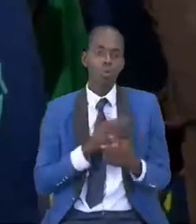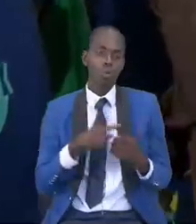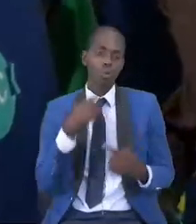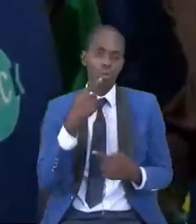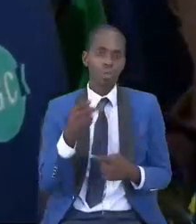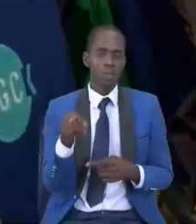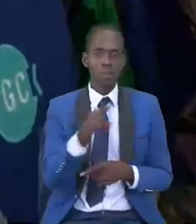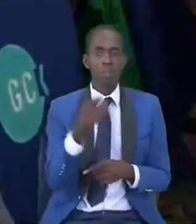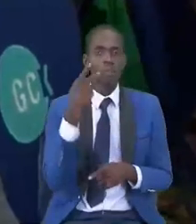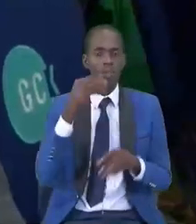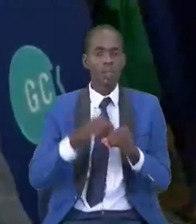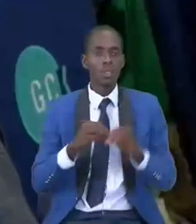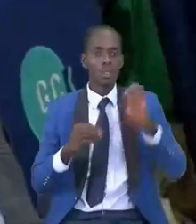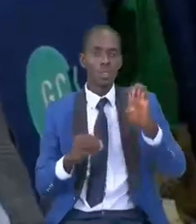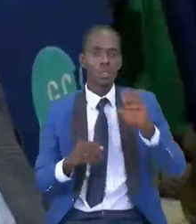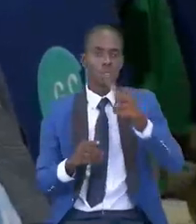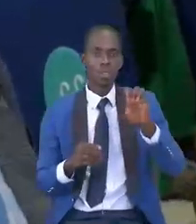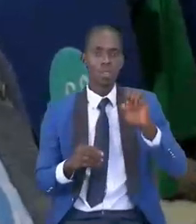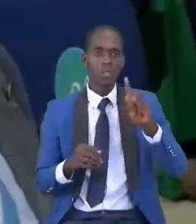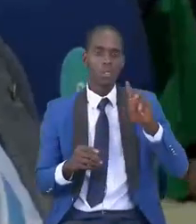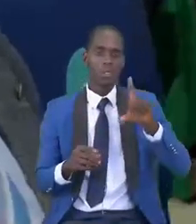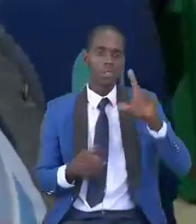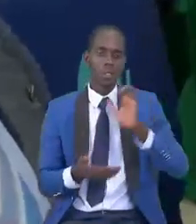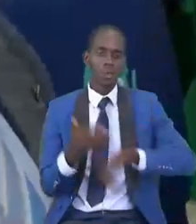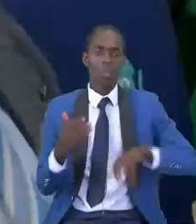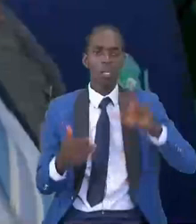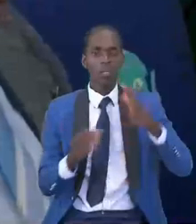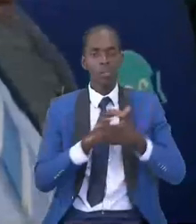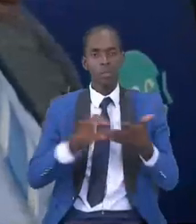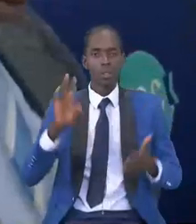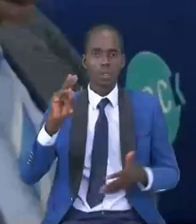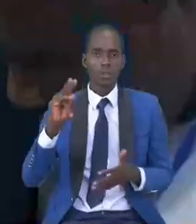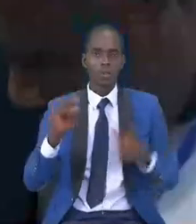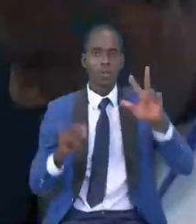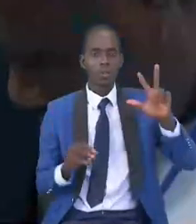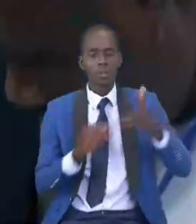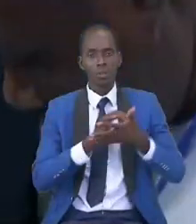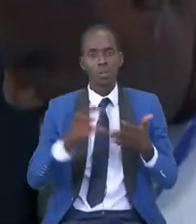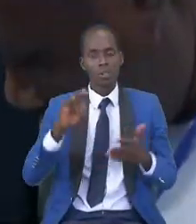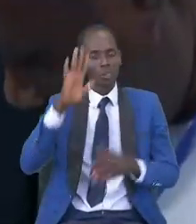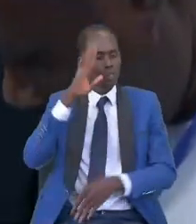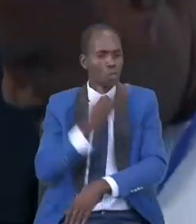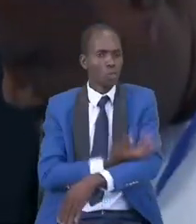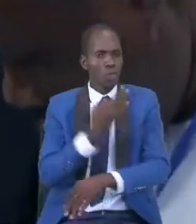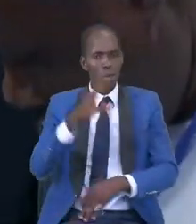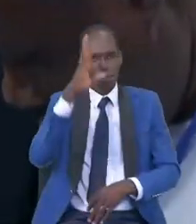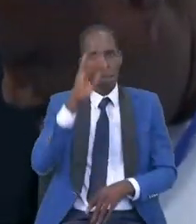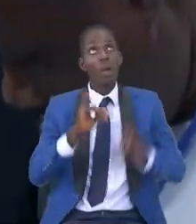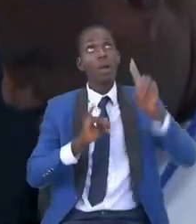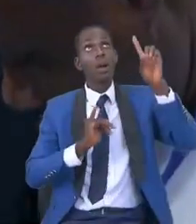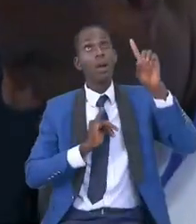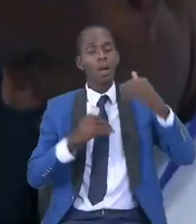En Ézéchiel chapitre 3. Ézéchiel chapitre 3, verset 17. Ézéchiel